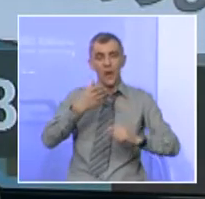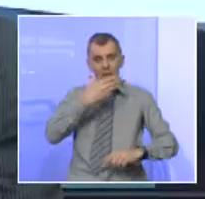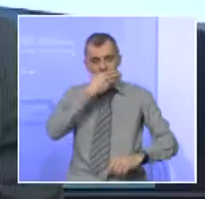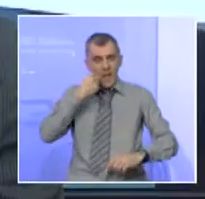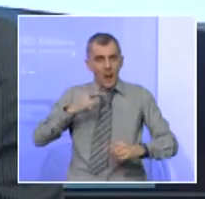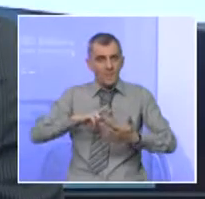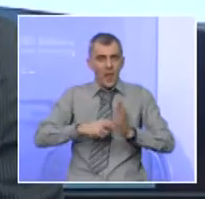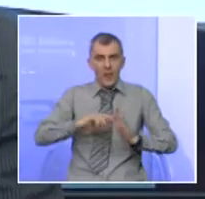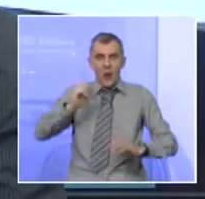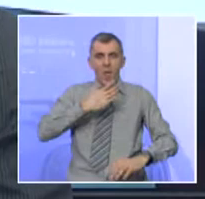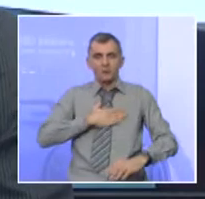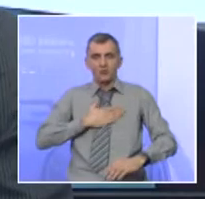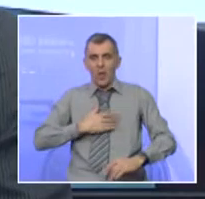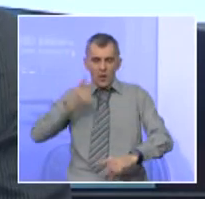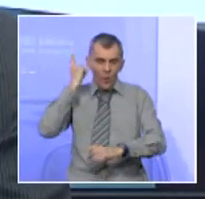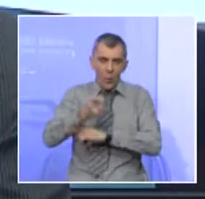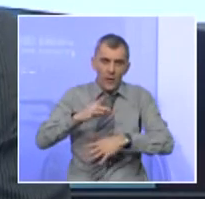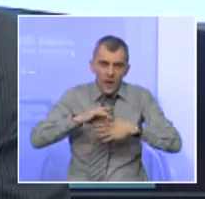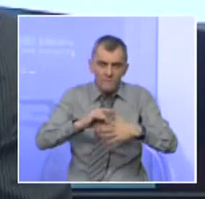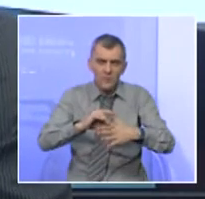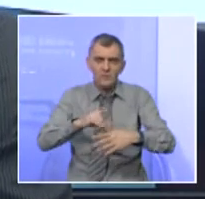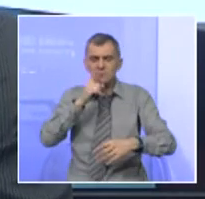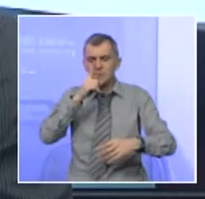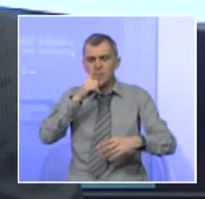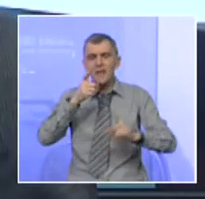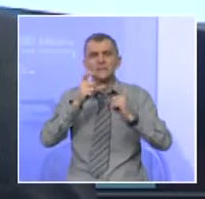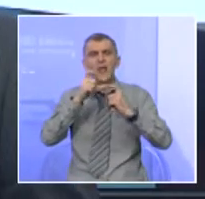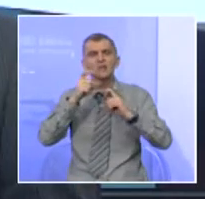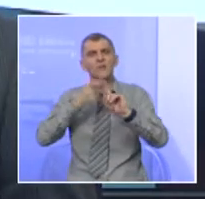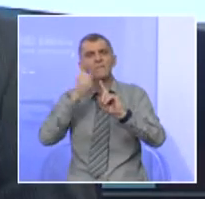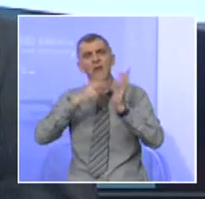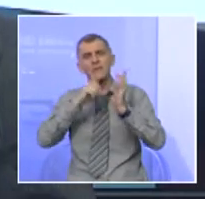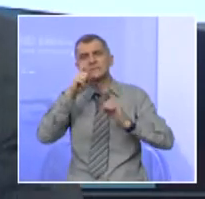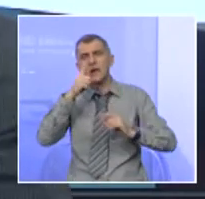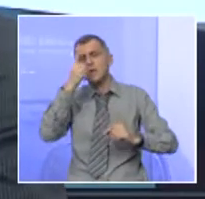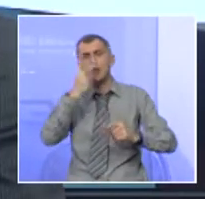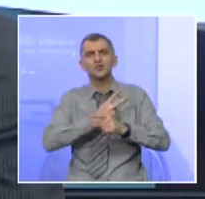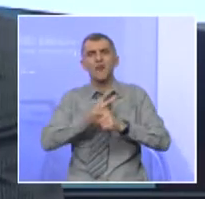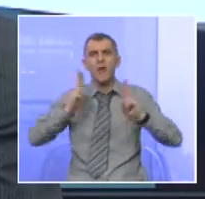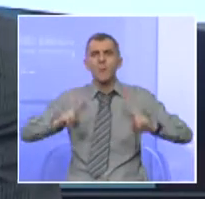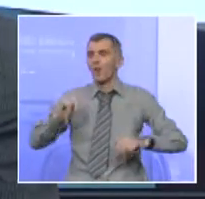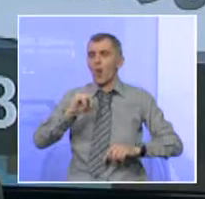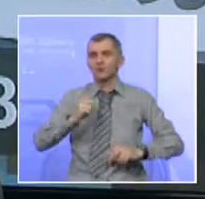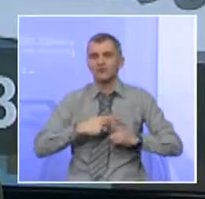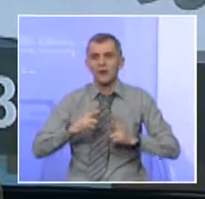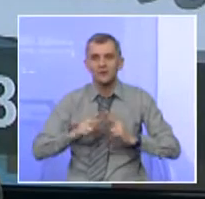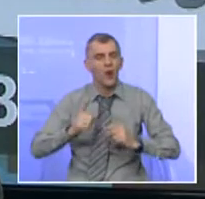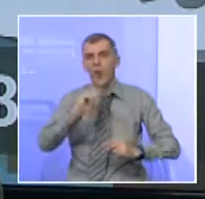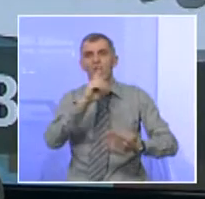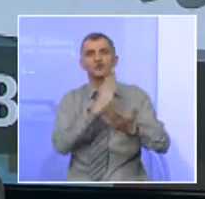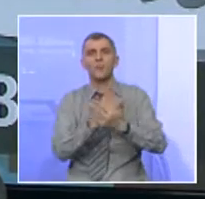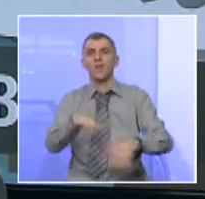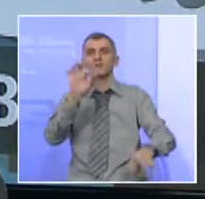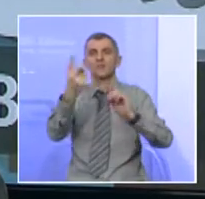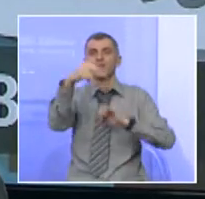Finci, pitanje državne imovine koje se neće riješiti, odnosno da se neće održati ni izbori